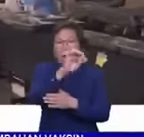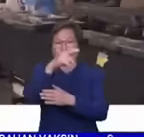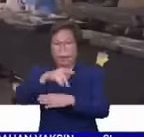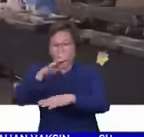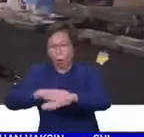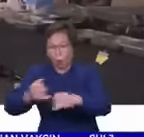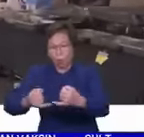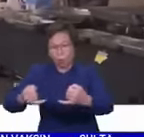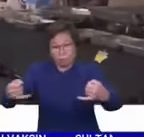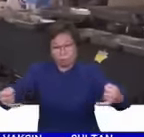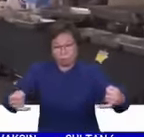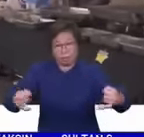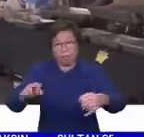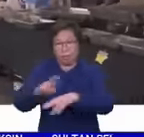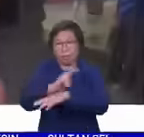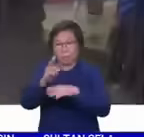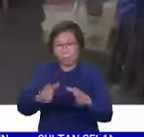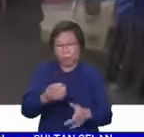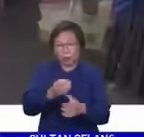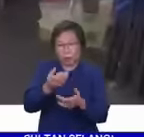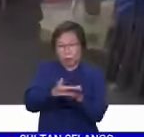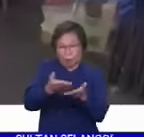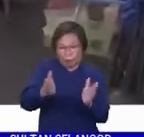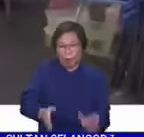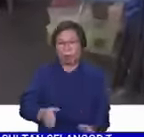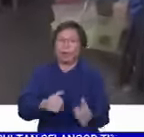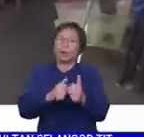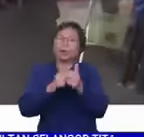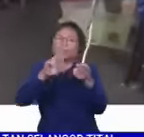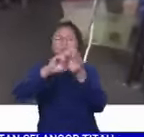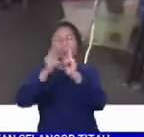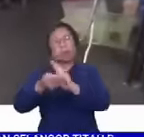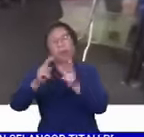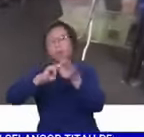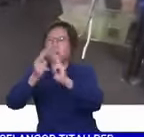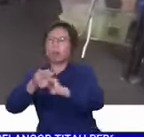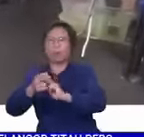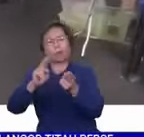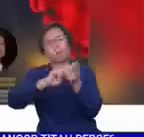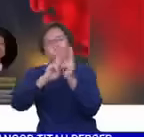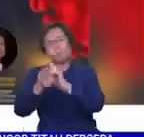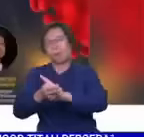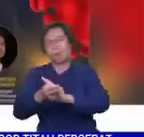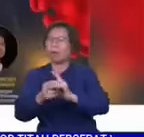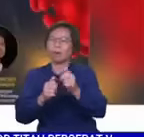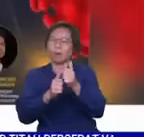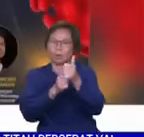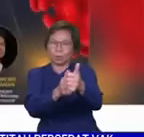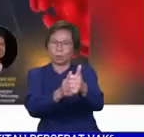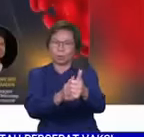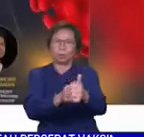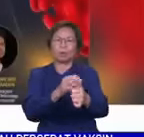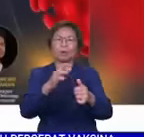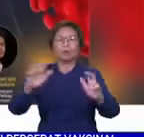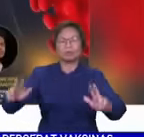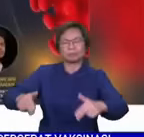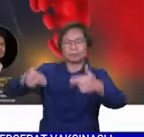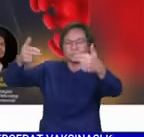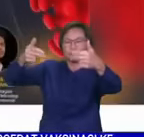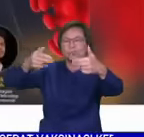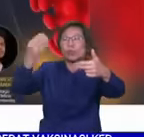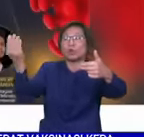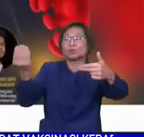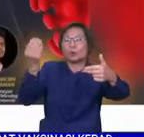aplikasi dalam talian menjadikan pengguna atau pelanggan mengikut perubahan dan kehendak semasa Beliau berkata demikian dalam webinar